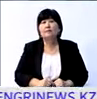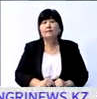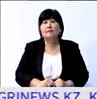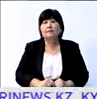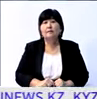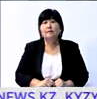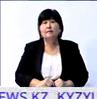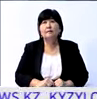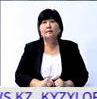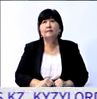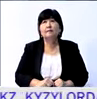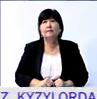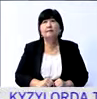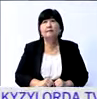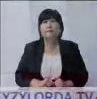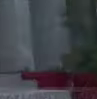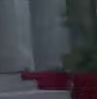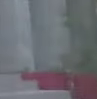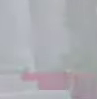Махамбетов, Қызылорда телеарнасы, Жаңақорған ауданынан.